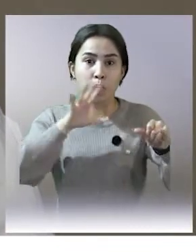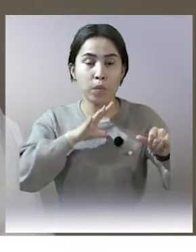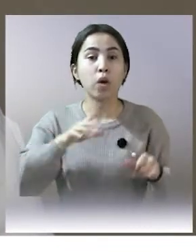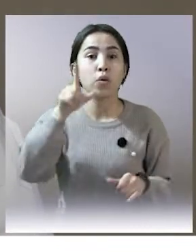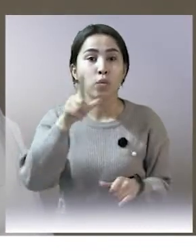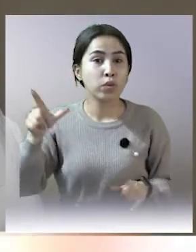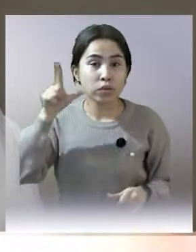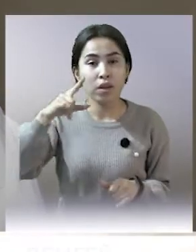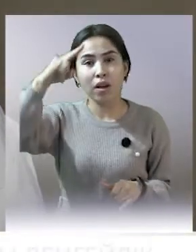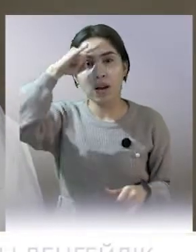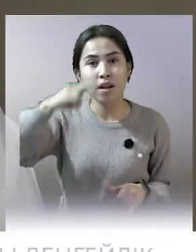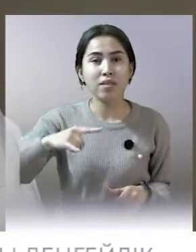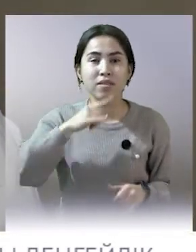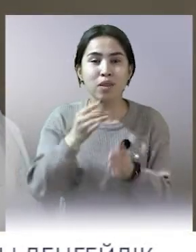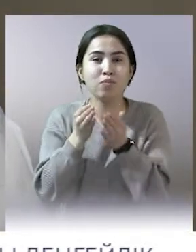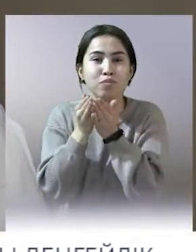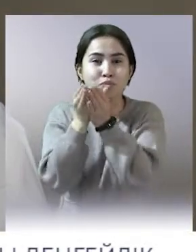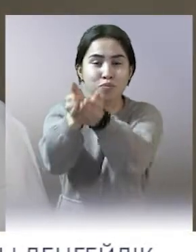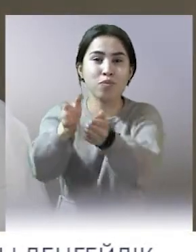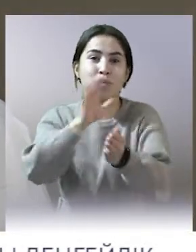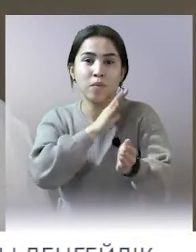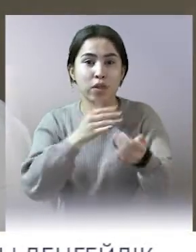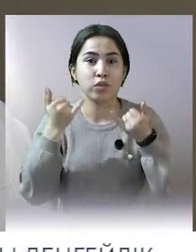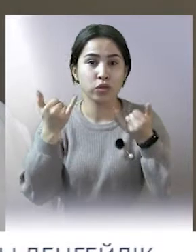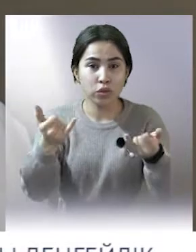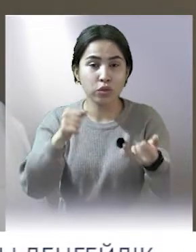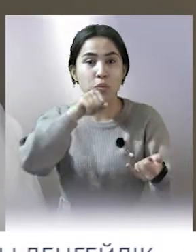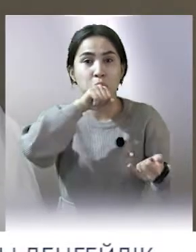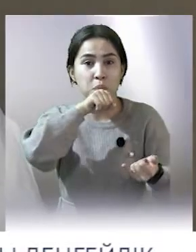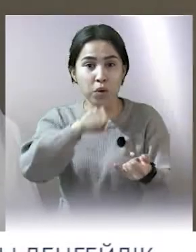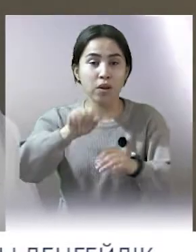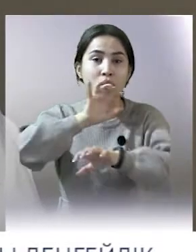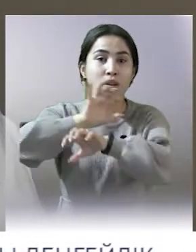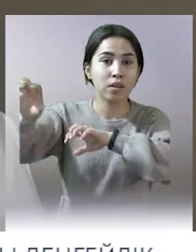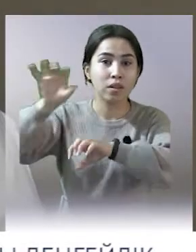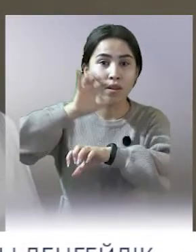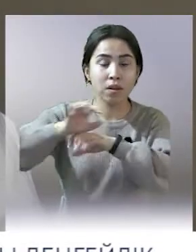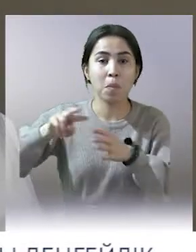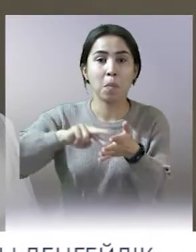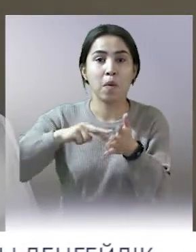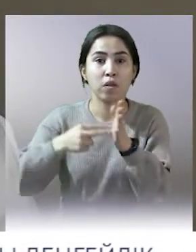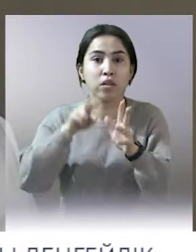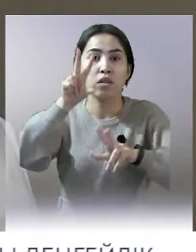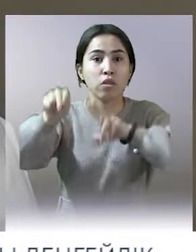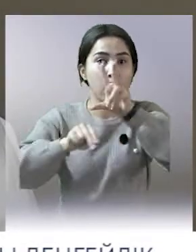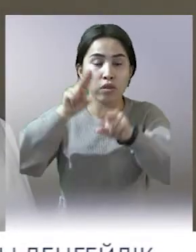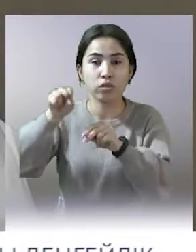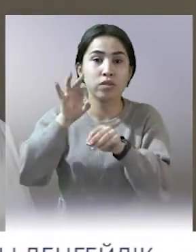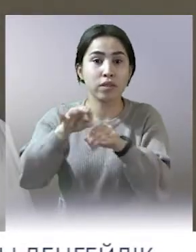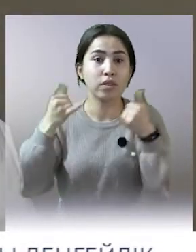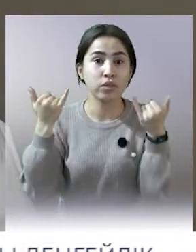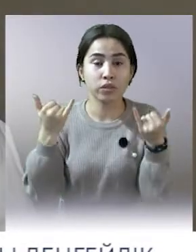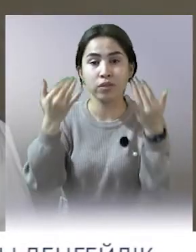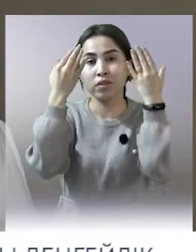мазмұны жаңартылған бағдарламалар бойынша жүргізіліп жатқан курстардың негізгі ерекшелігімен және осы курстардың білім беру саласындағы